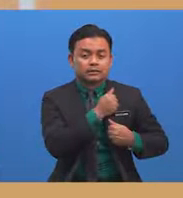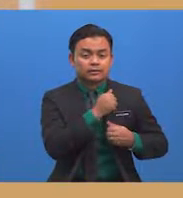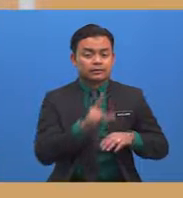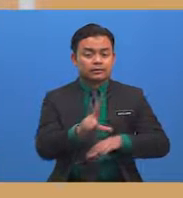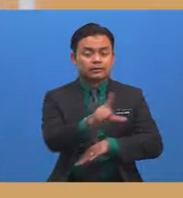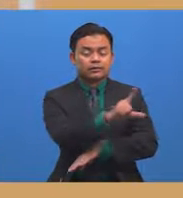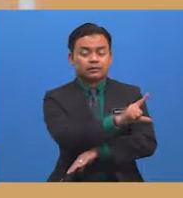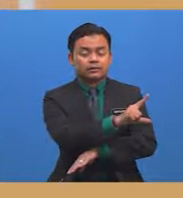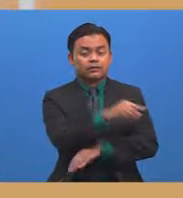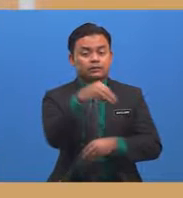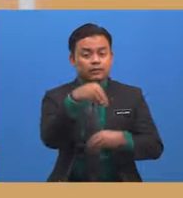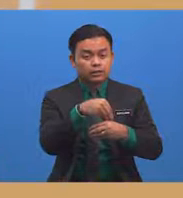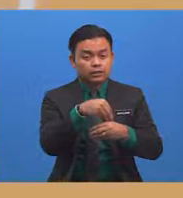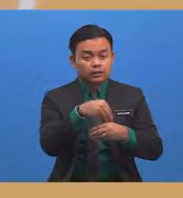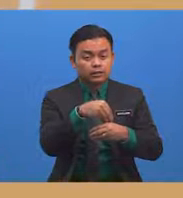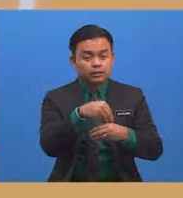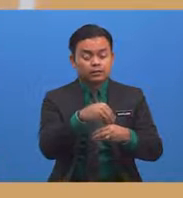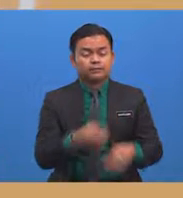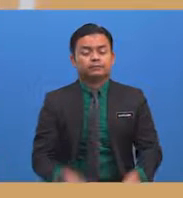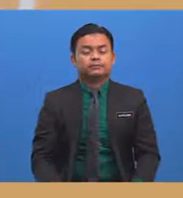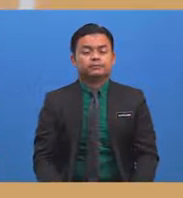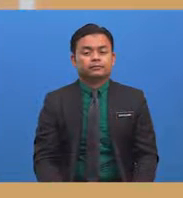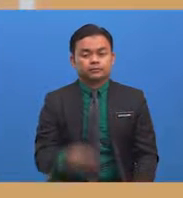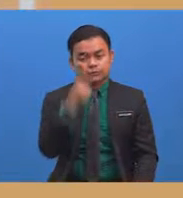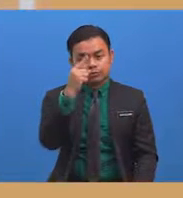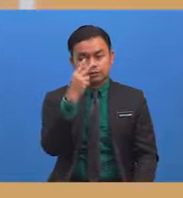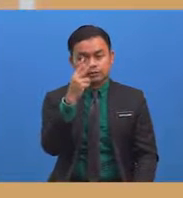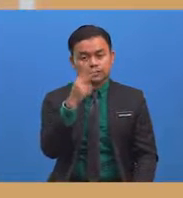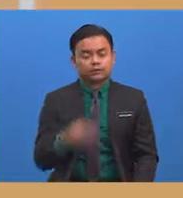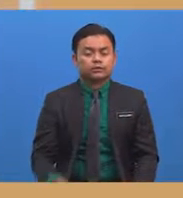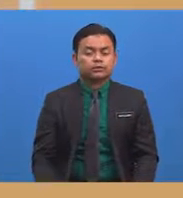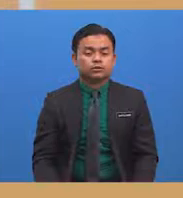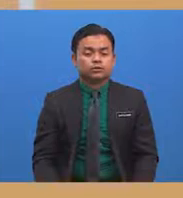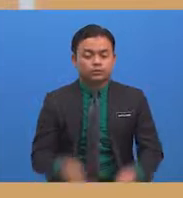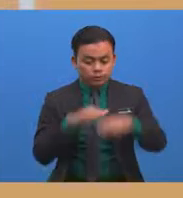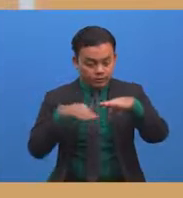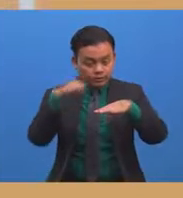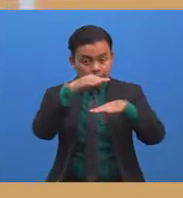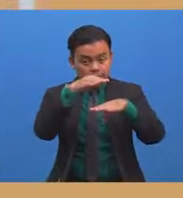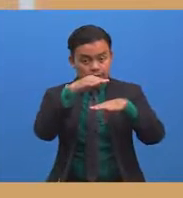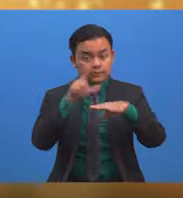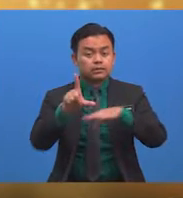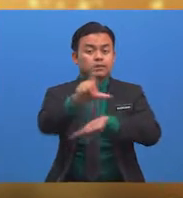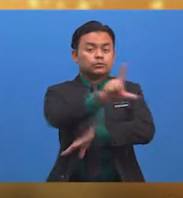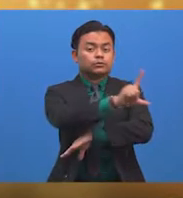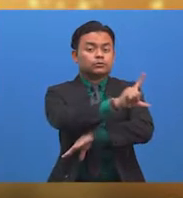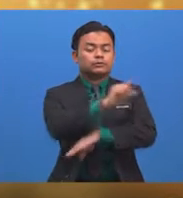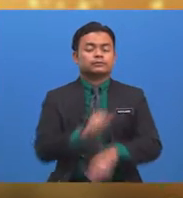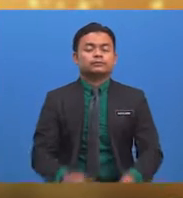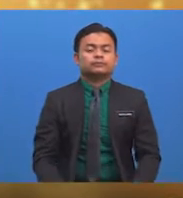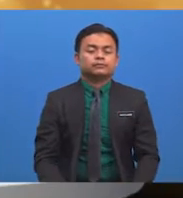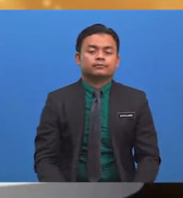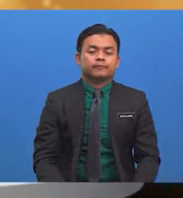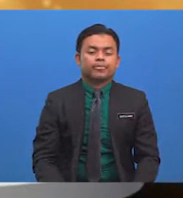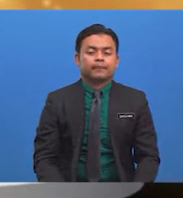dalam kapal selam untuk melihat persekitaran di permukaan laut.